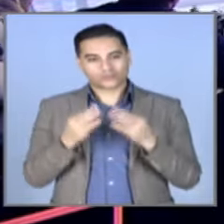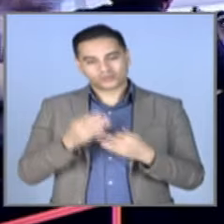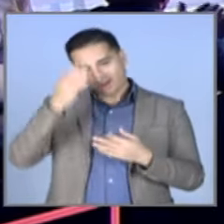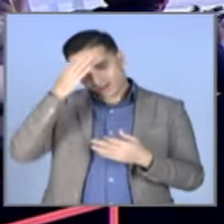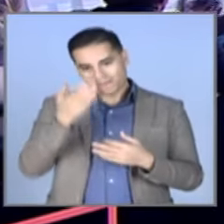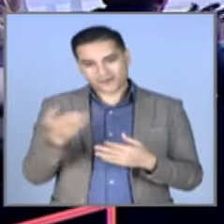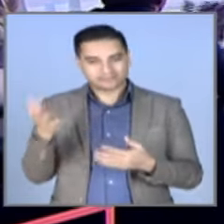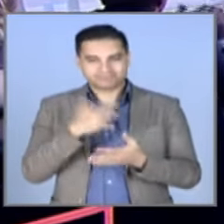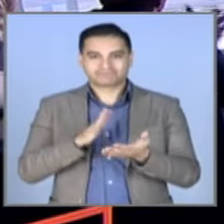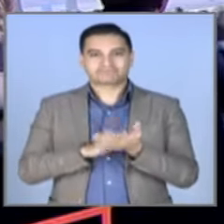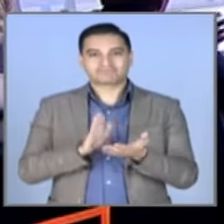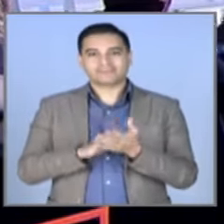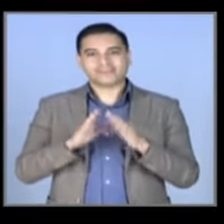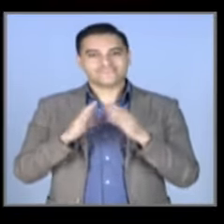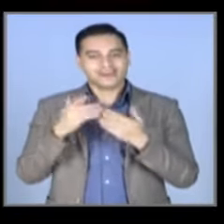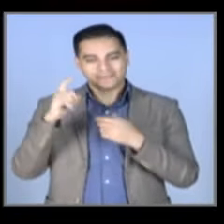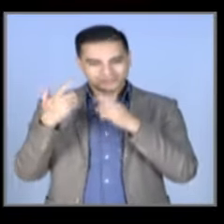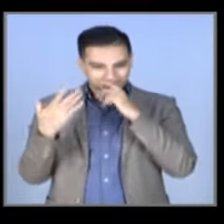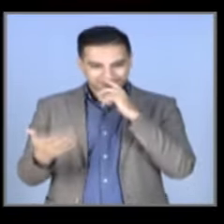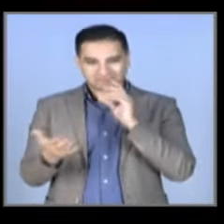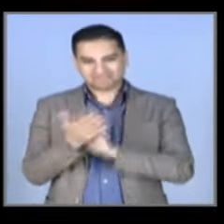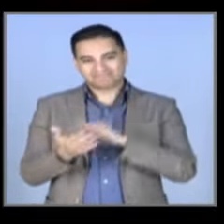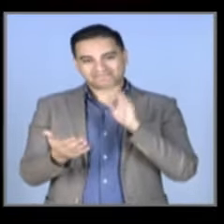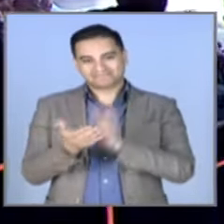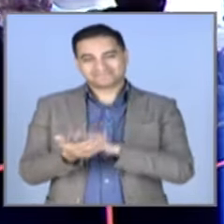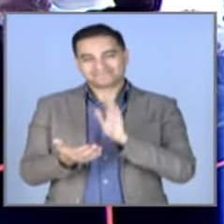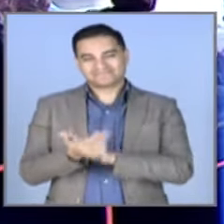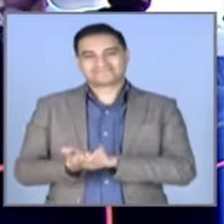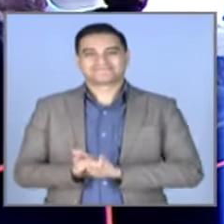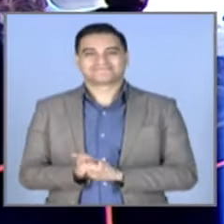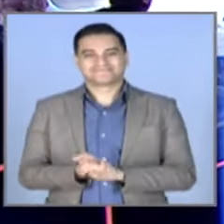نحيي كلنا فريق الدهليه. اما العيله